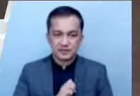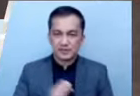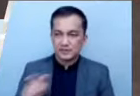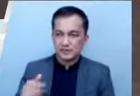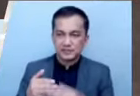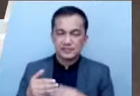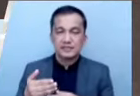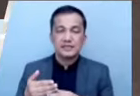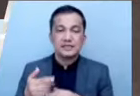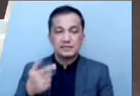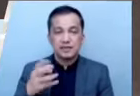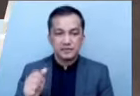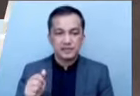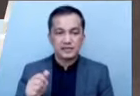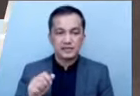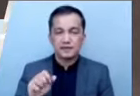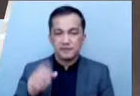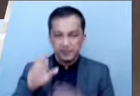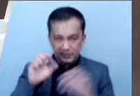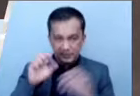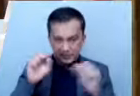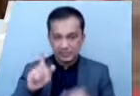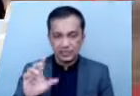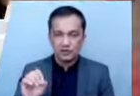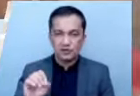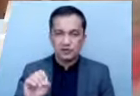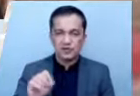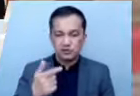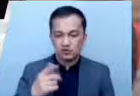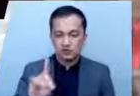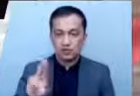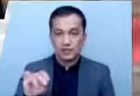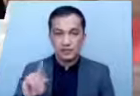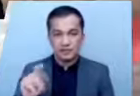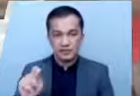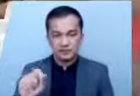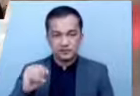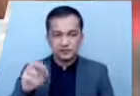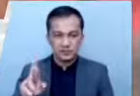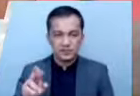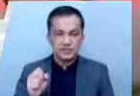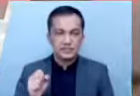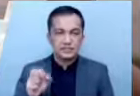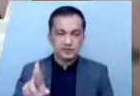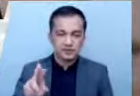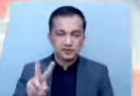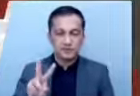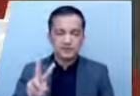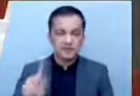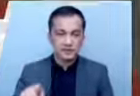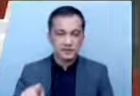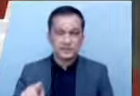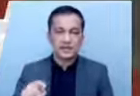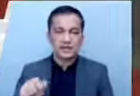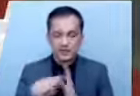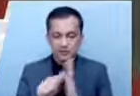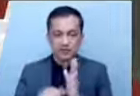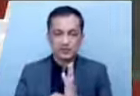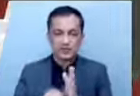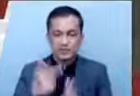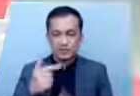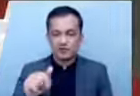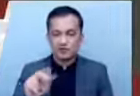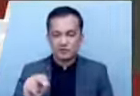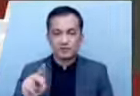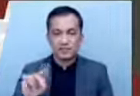President and CEO Gilberto Duafi Jr. at Senior Vice President Attorney Annette Gozon Valdez. Ginawaran din ng